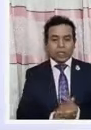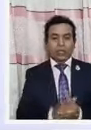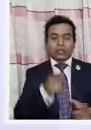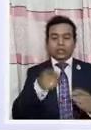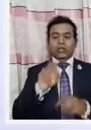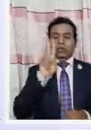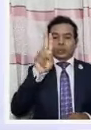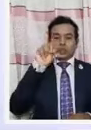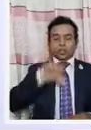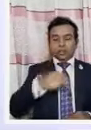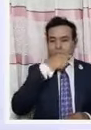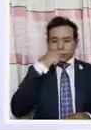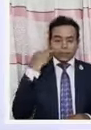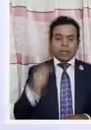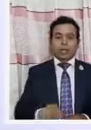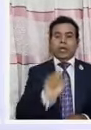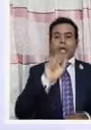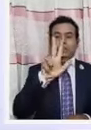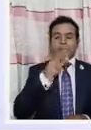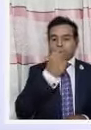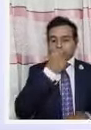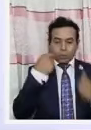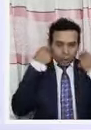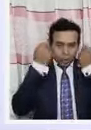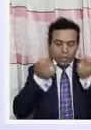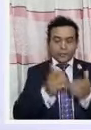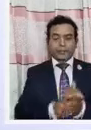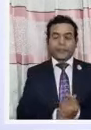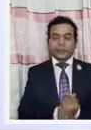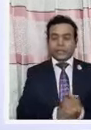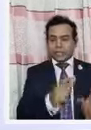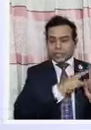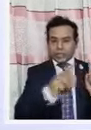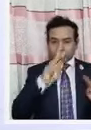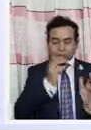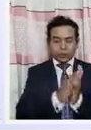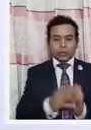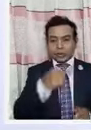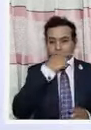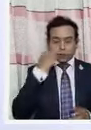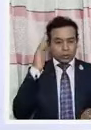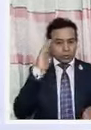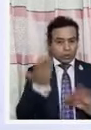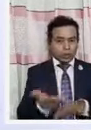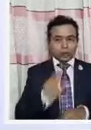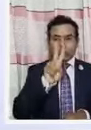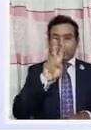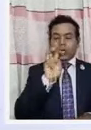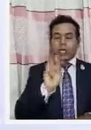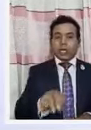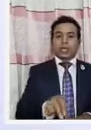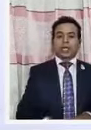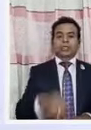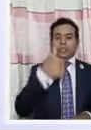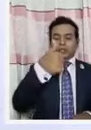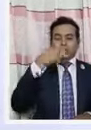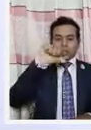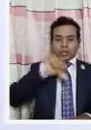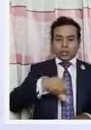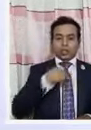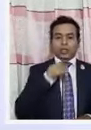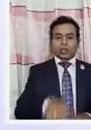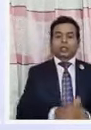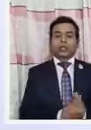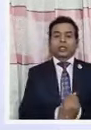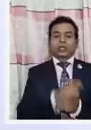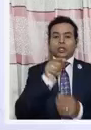1.28%। 24 ঘন্টা যারা মৃত্যুবরণ করেছেন তাদের মধ্যে 29 জন পুরুষ, 8 জন নারী। এ